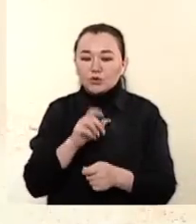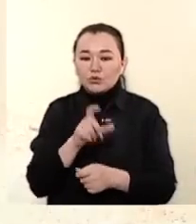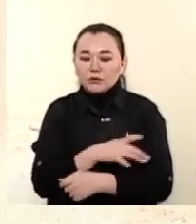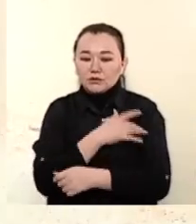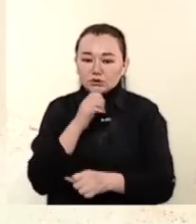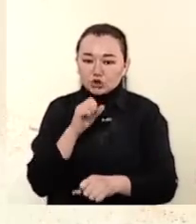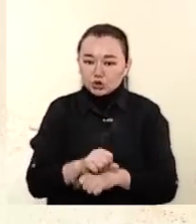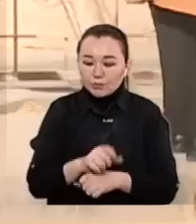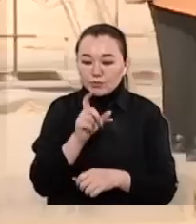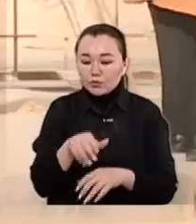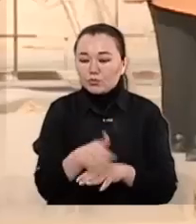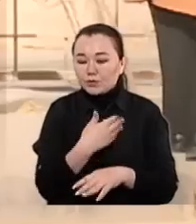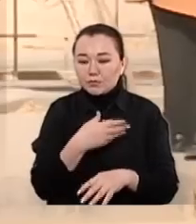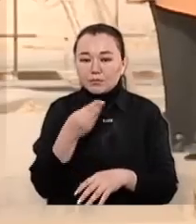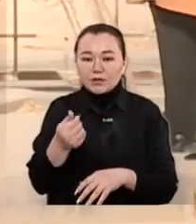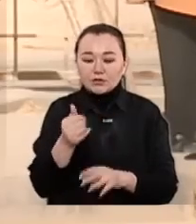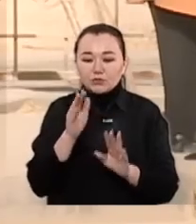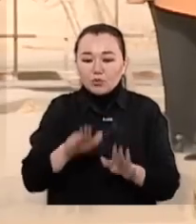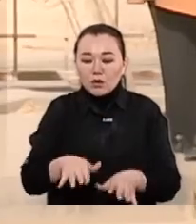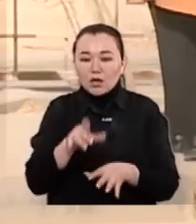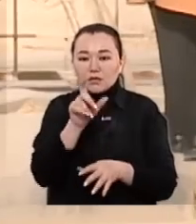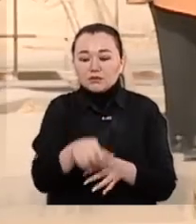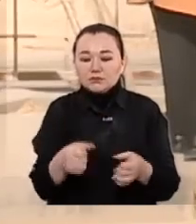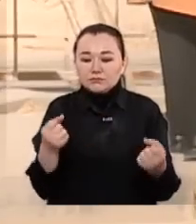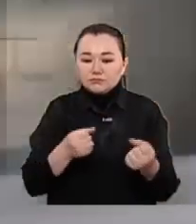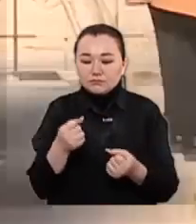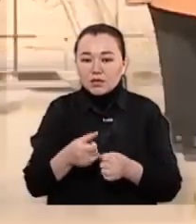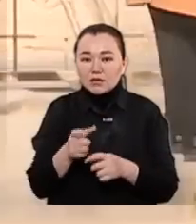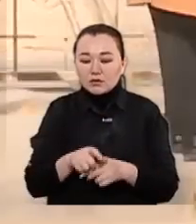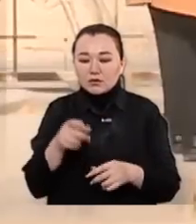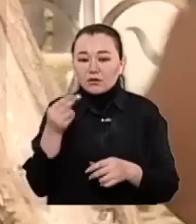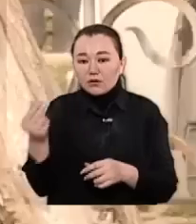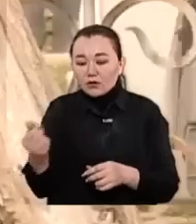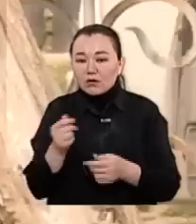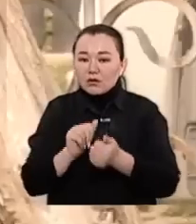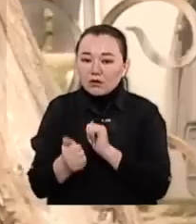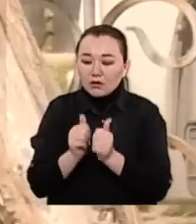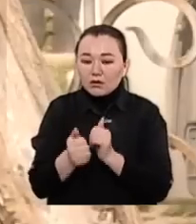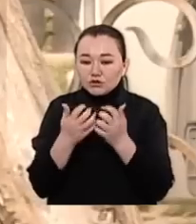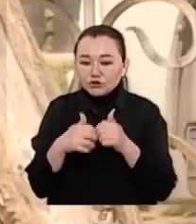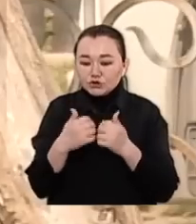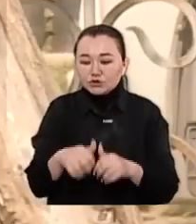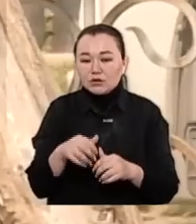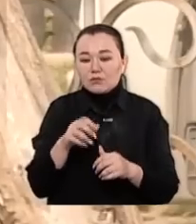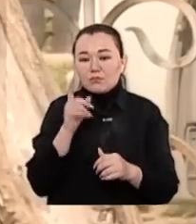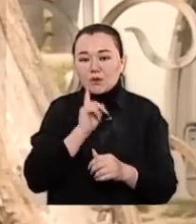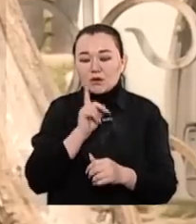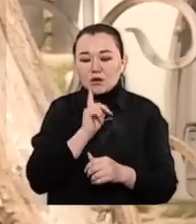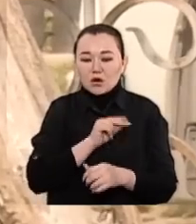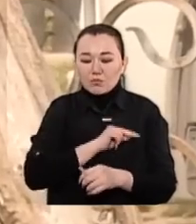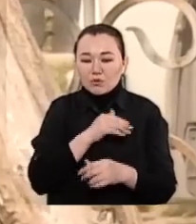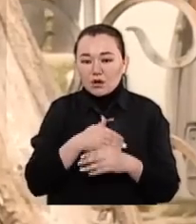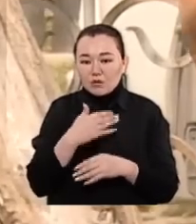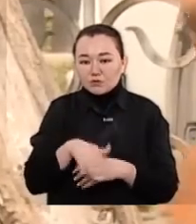тоқтатылып, еленді жол ақысын жүргізушіге тапсыруда. Ол жапа тармағай ақша берген жұрттың тыйынын санап бітем дегенше жұмыстан